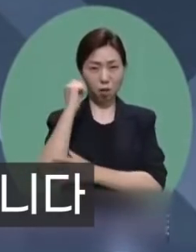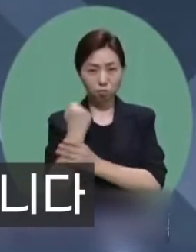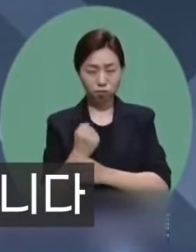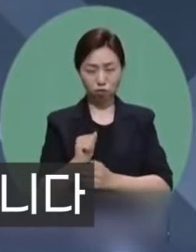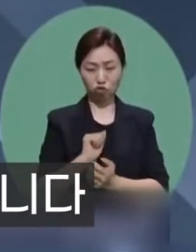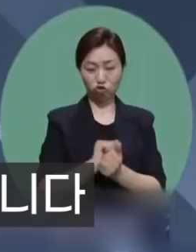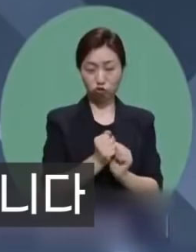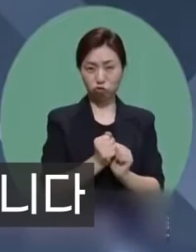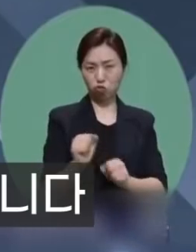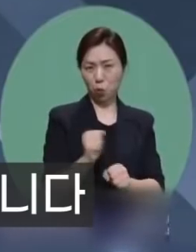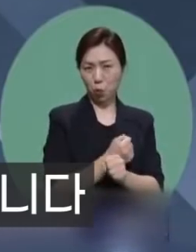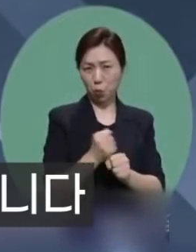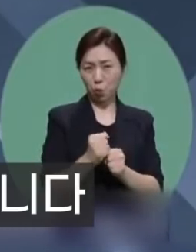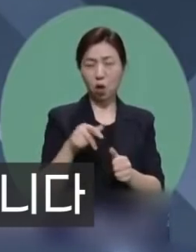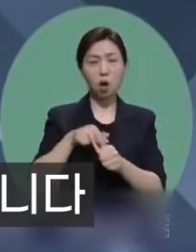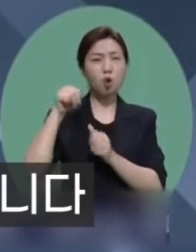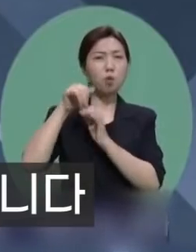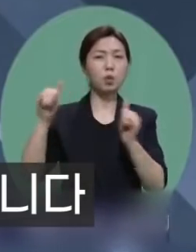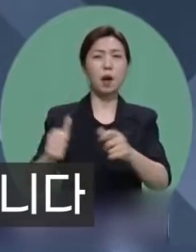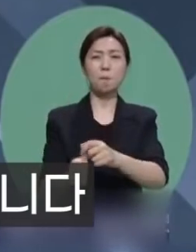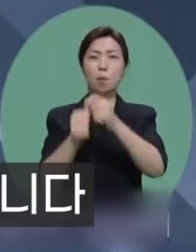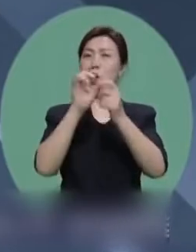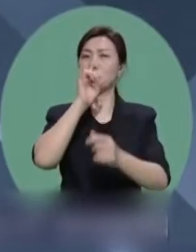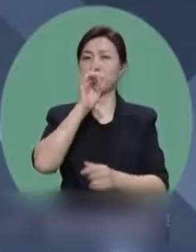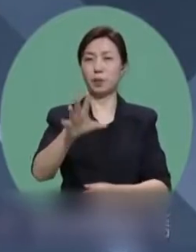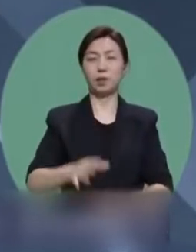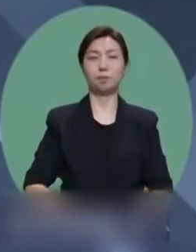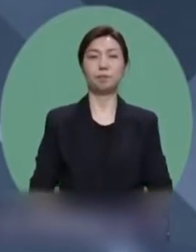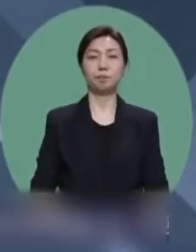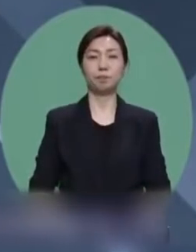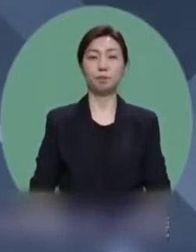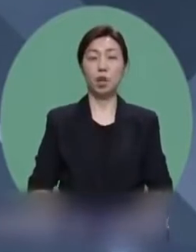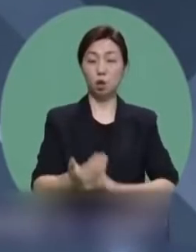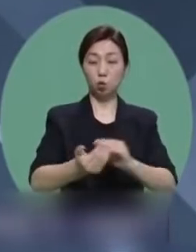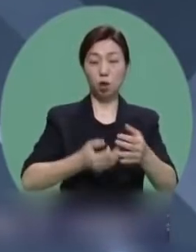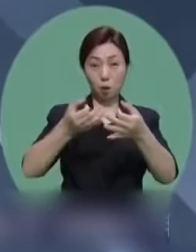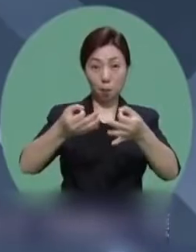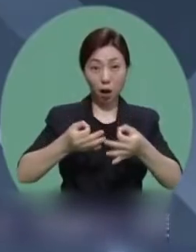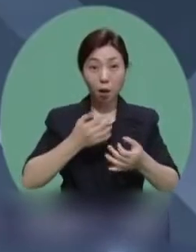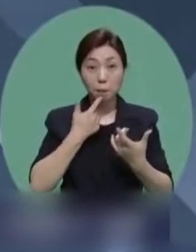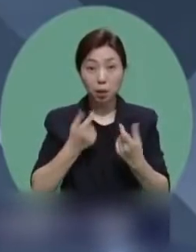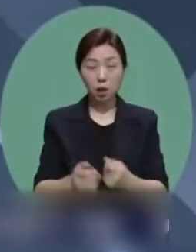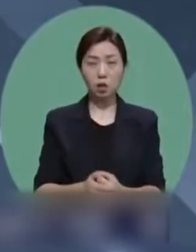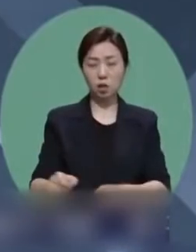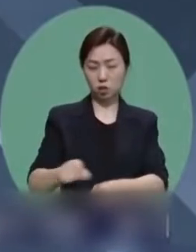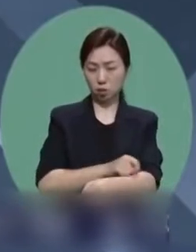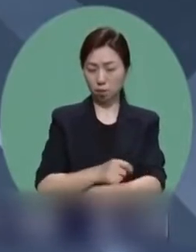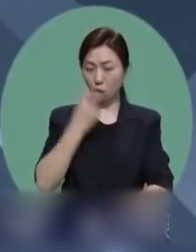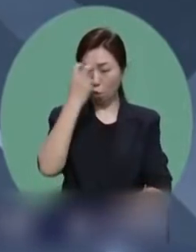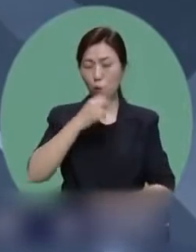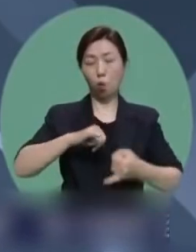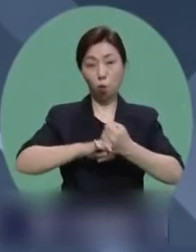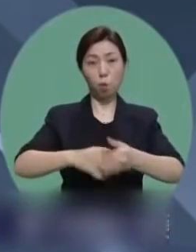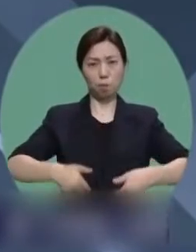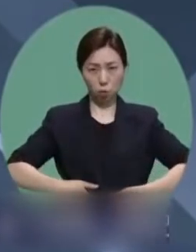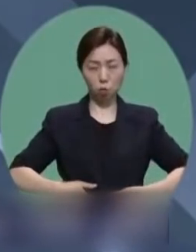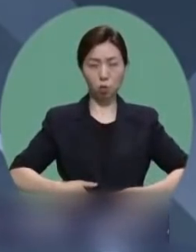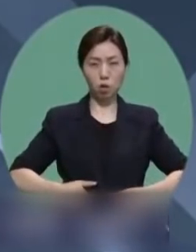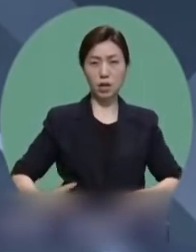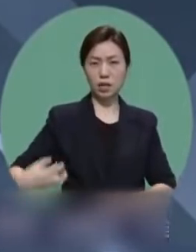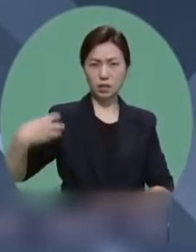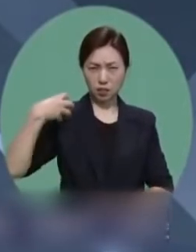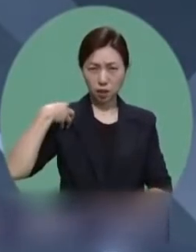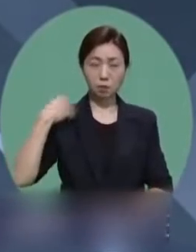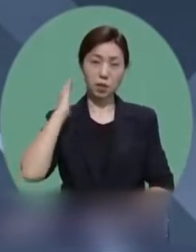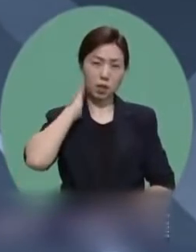조작 이런 거 하는 후보들 하면 안 됩니다. 조금 전에 보셨습니다. 당연히 특검해야지요. 특검하고 책임은 대통령이